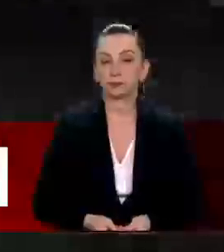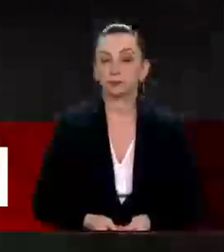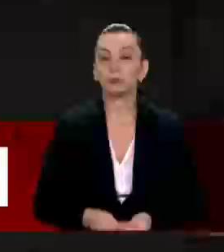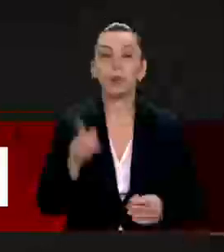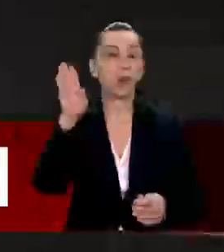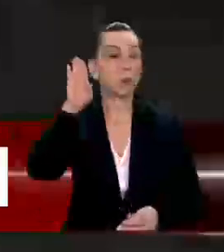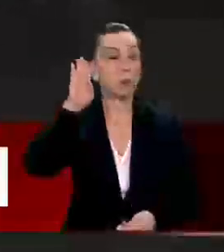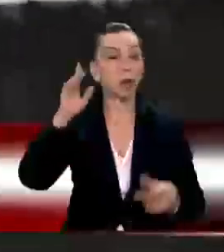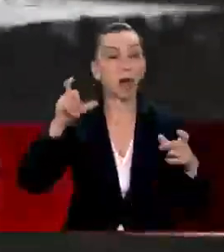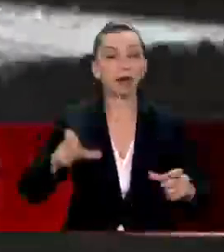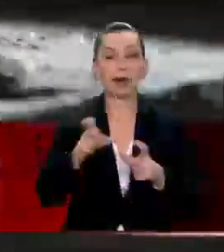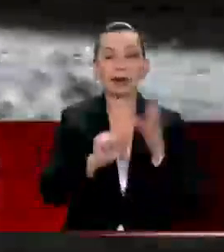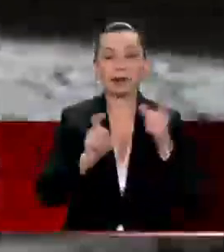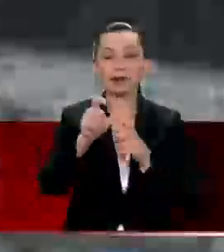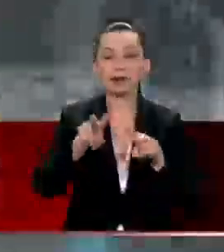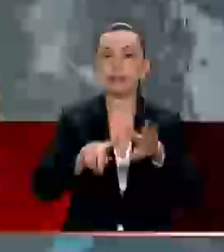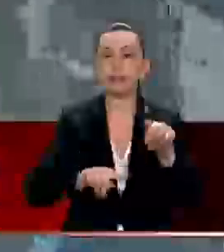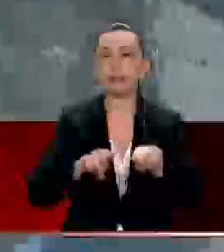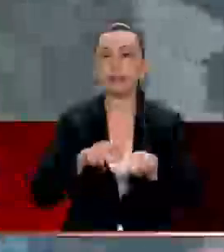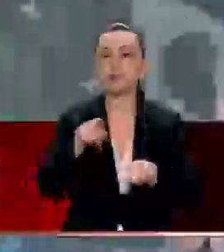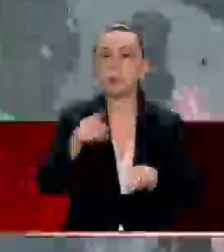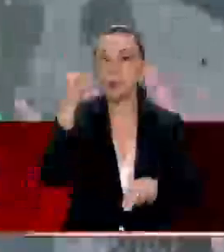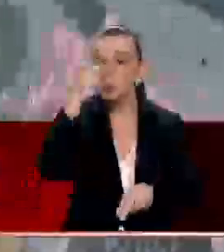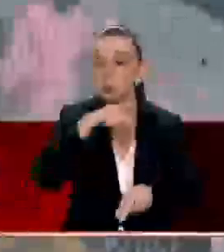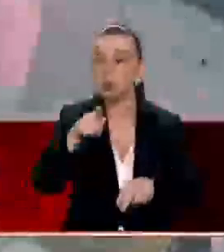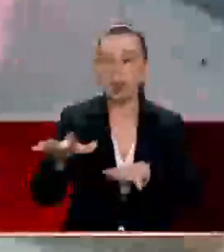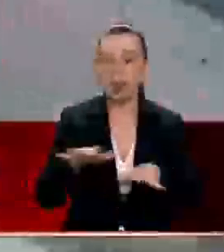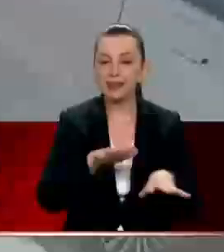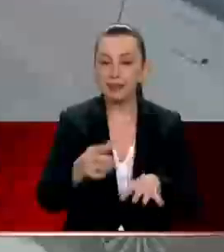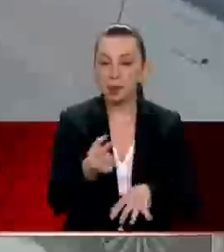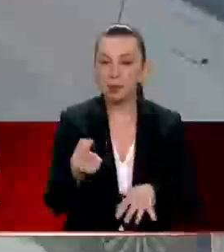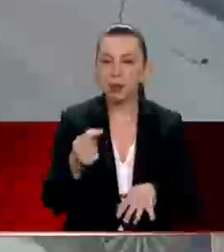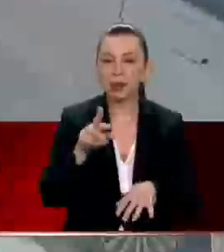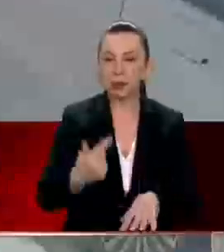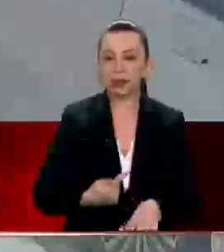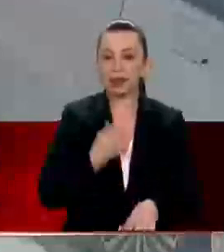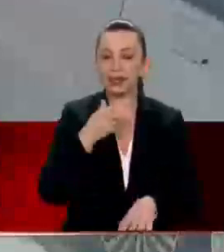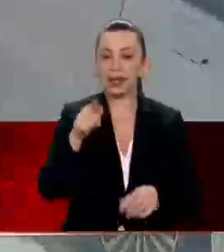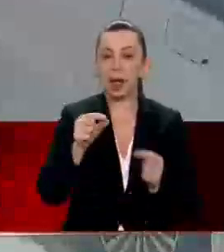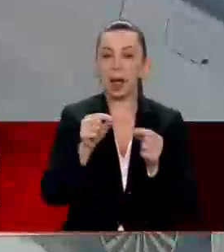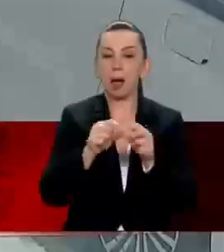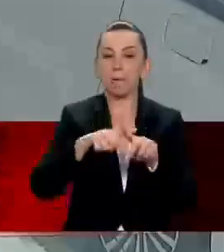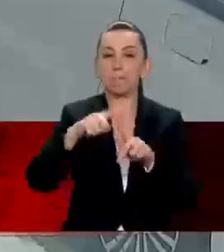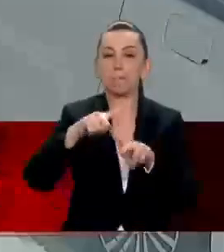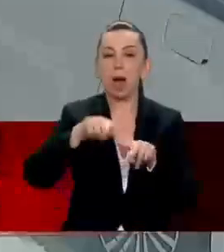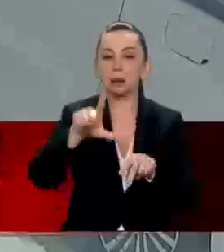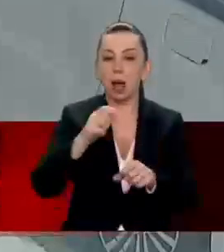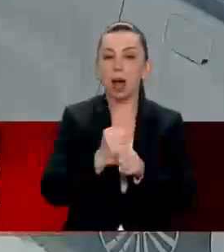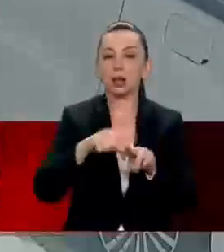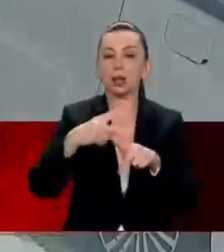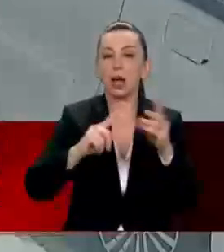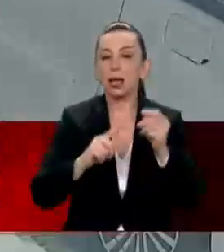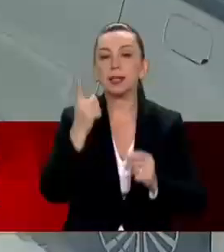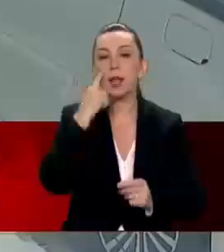Ve Malatya'da sismik izolatörler sayesinde depremi küçük bir artçı gibi hisseden Battalgazi Devlet Hastanesi.